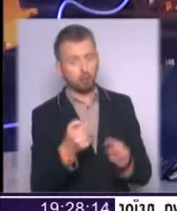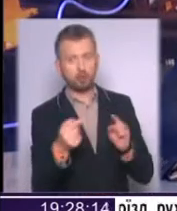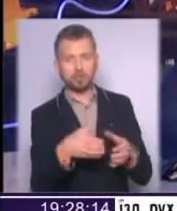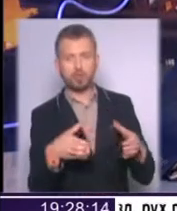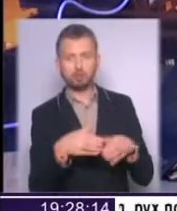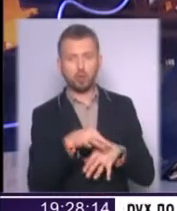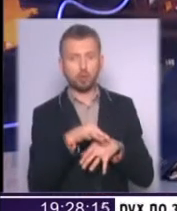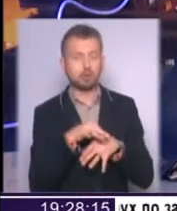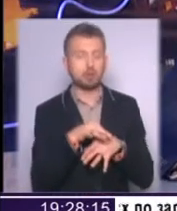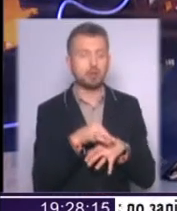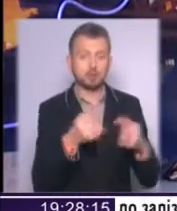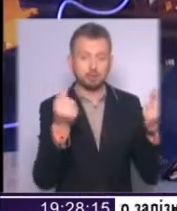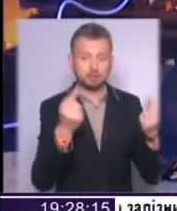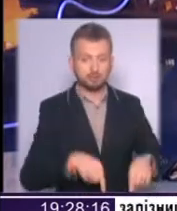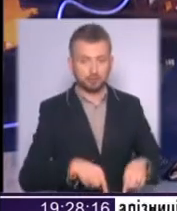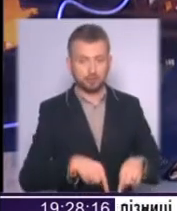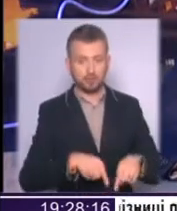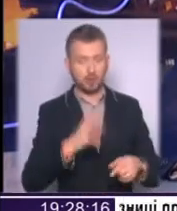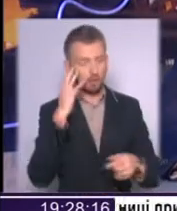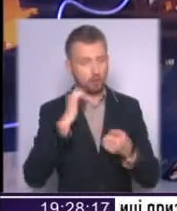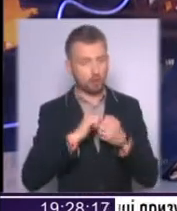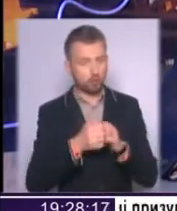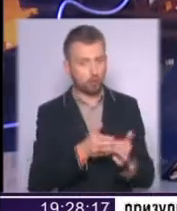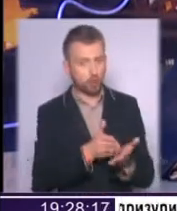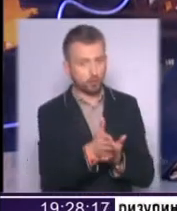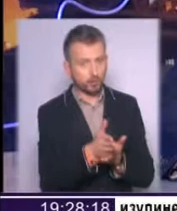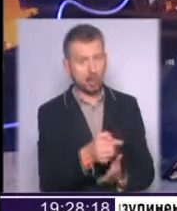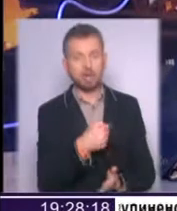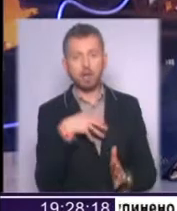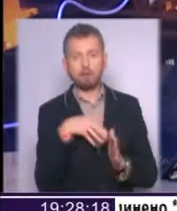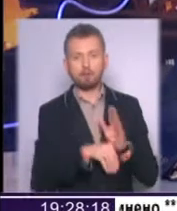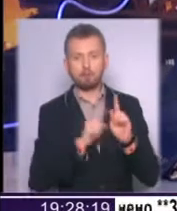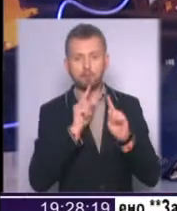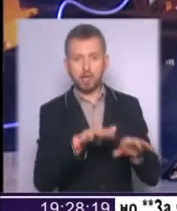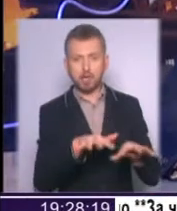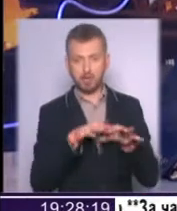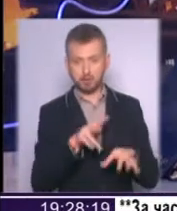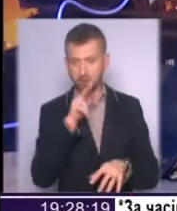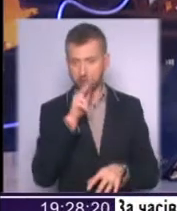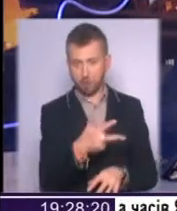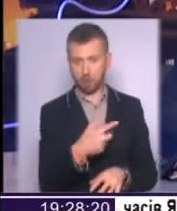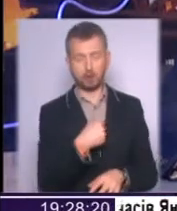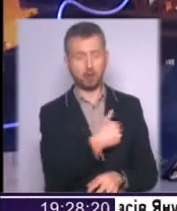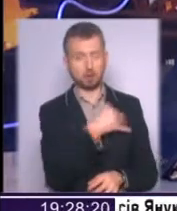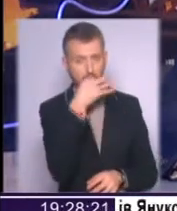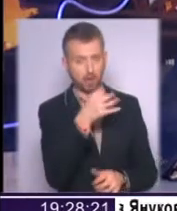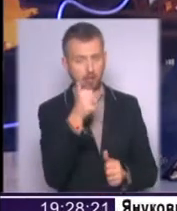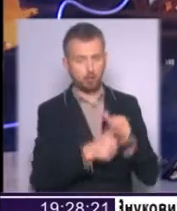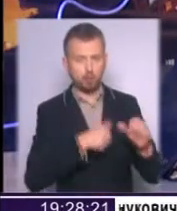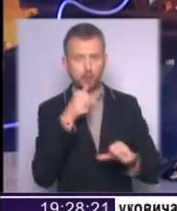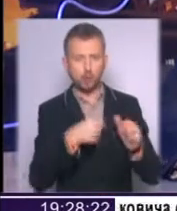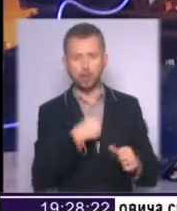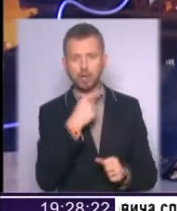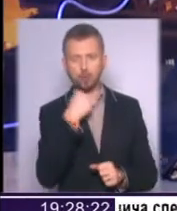довів до ручки шахтарську вугільну галузь. Так. Я в парламенті, ну, третій рік. Так. Я хочу сказати, що кожного року я